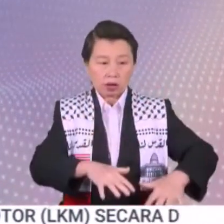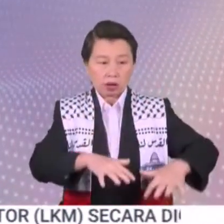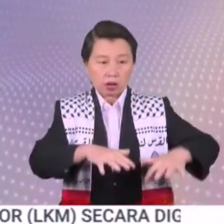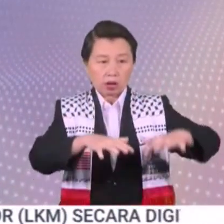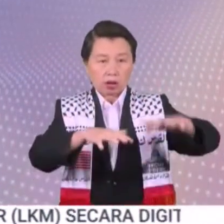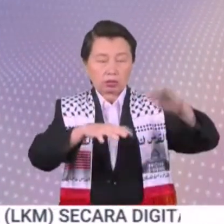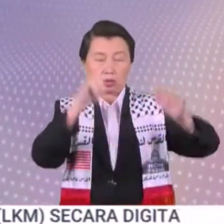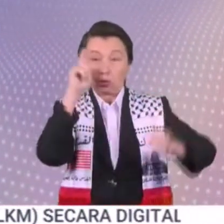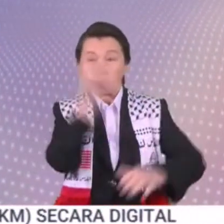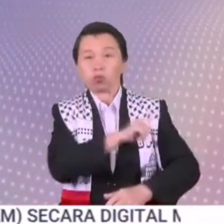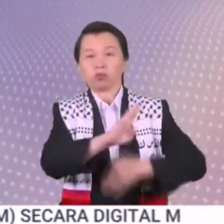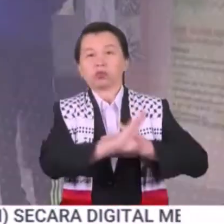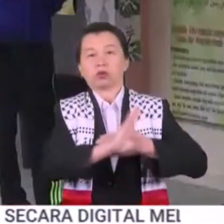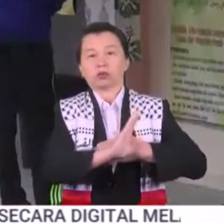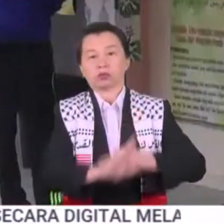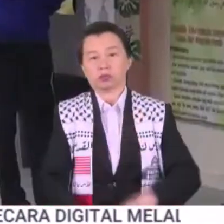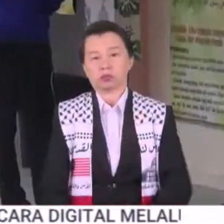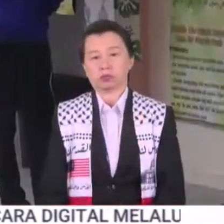semakin buruk.